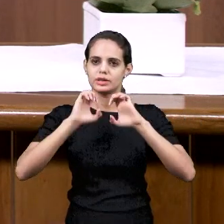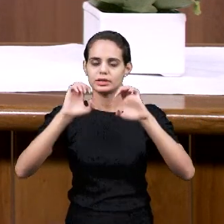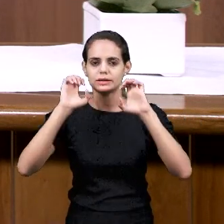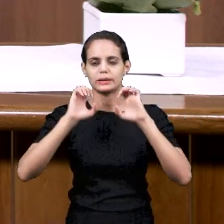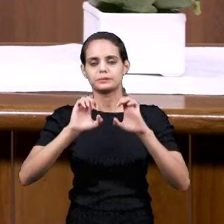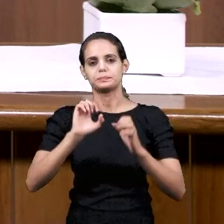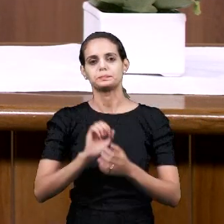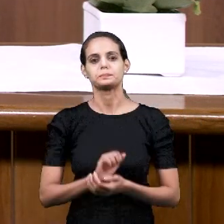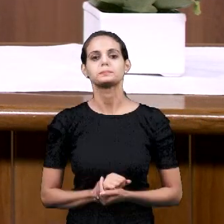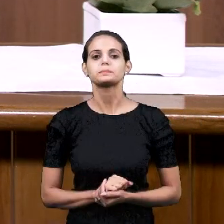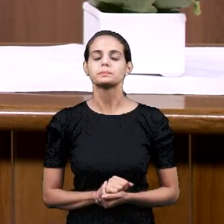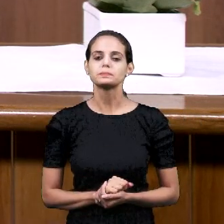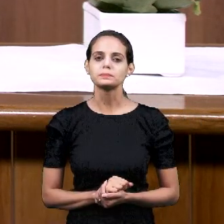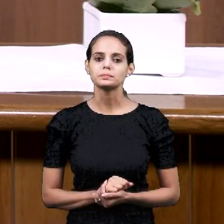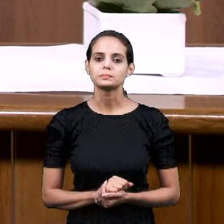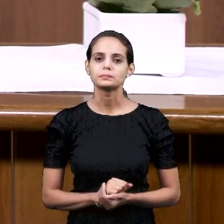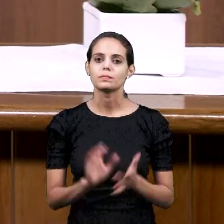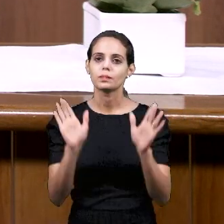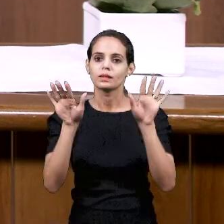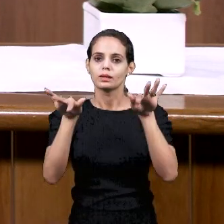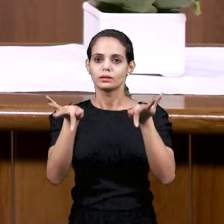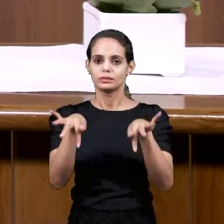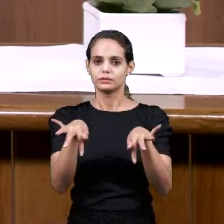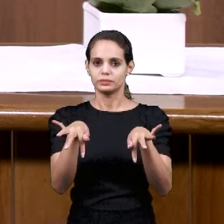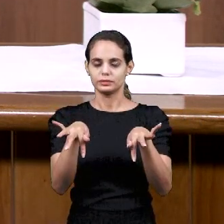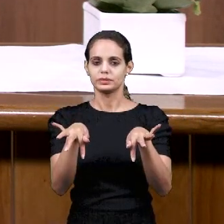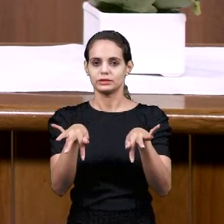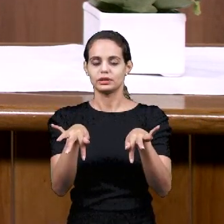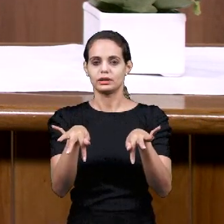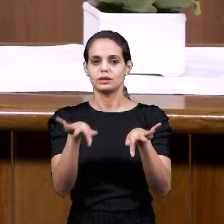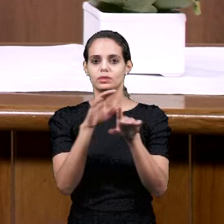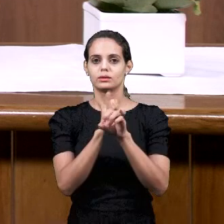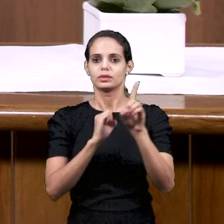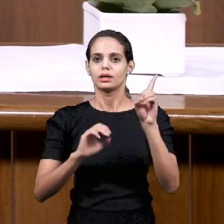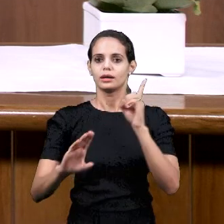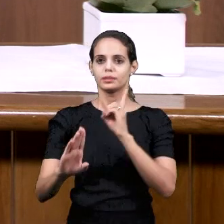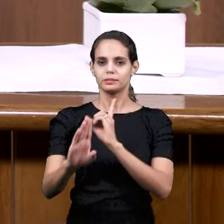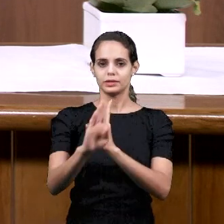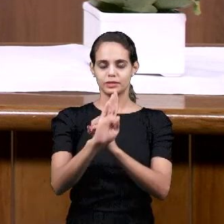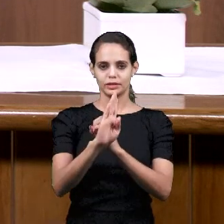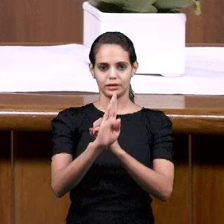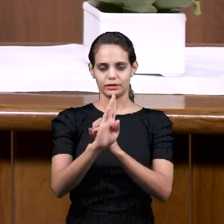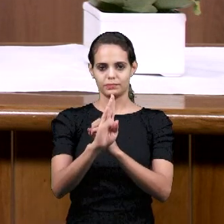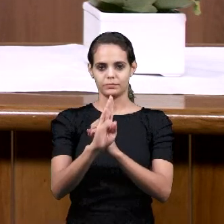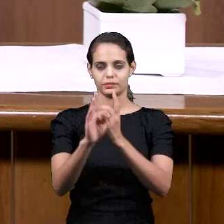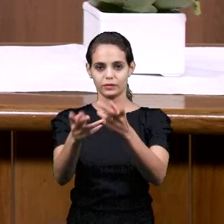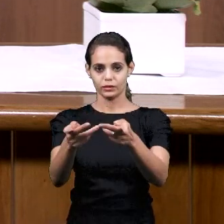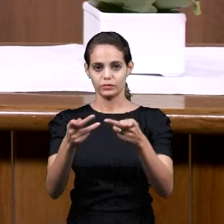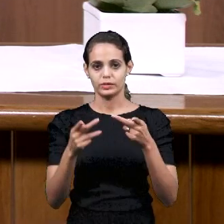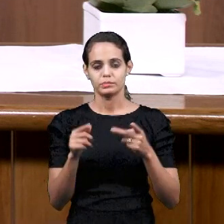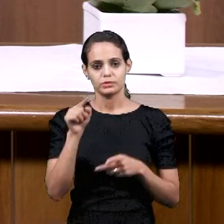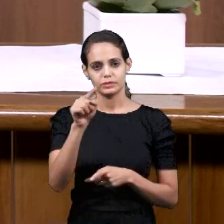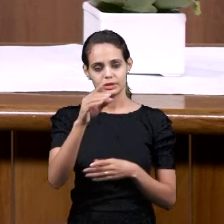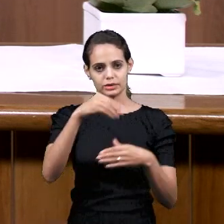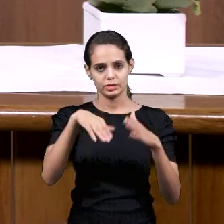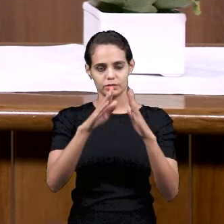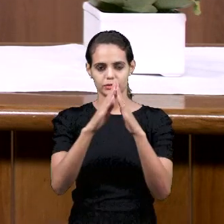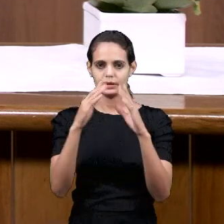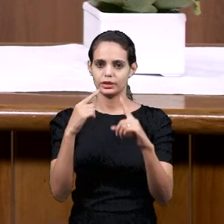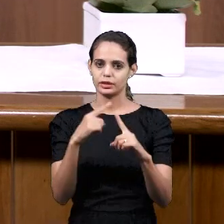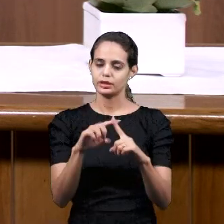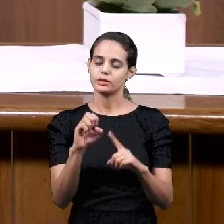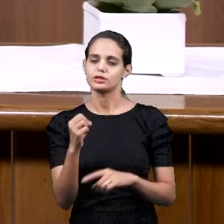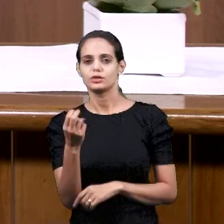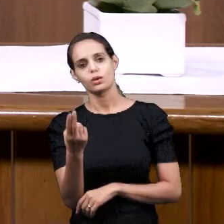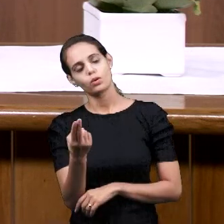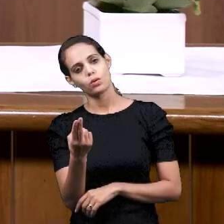0870 7 37 6. Selon vous voyez à l'écran. Nous arrivons à la fin de l'école biblique dominicale. Nous invitons à ceux qui sont dans les églises, participent,